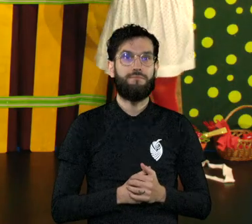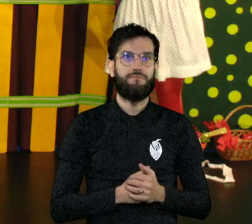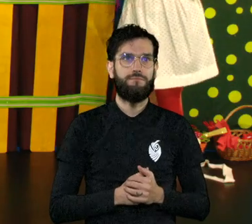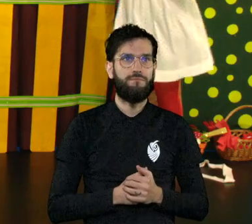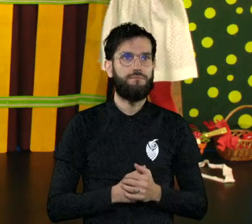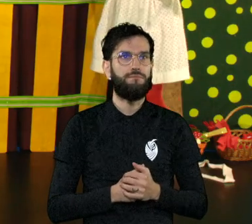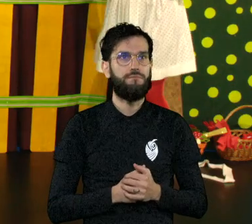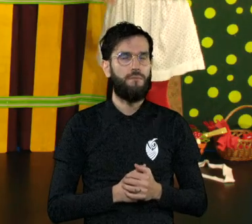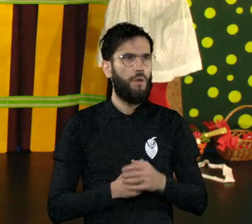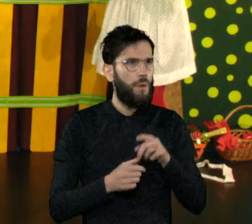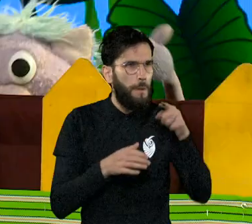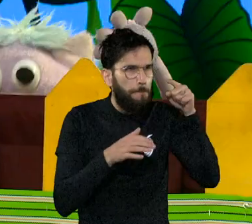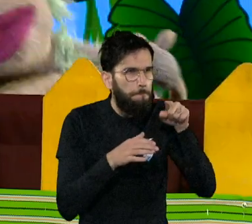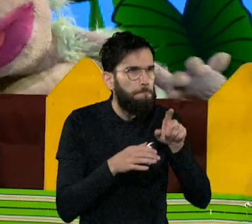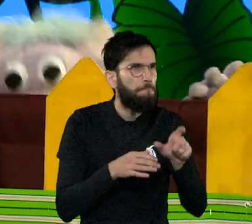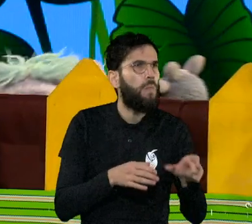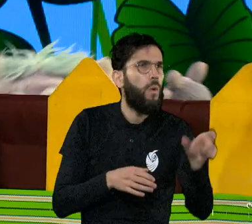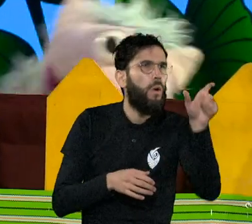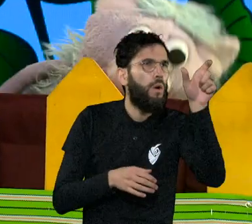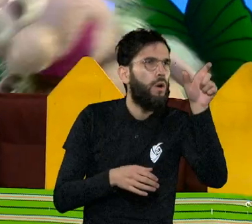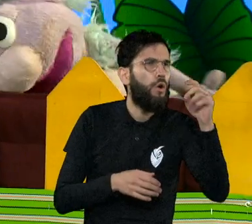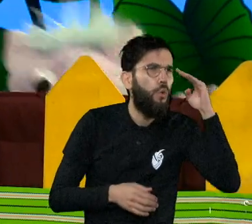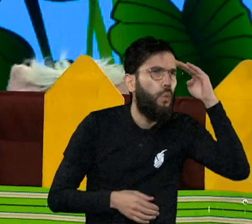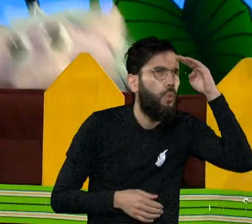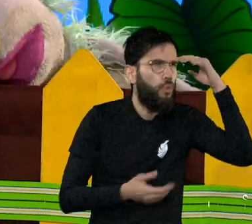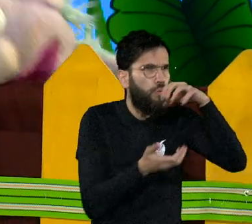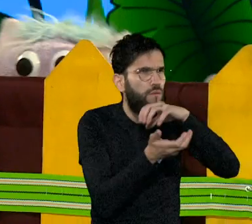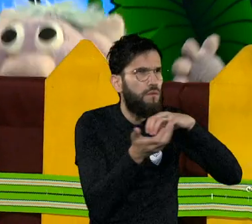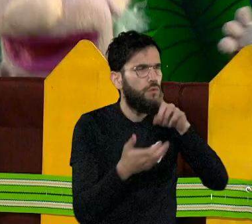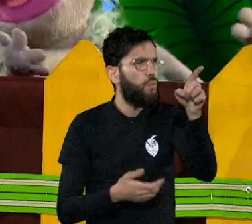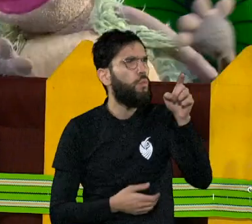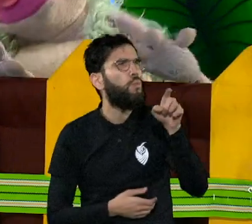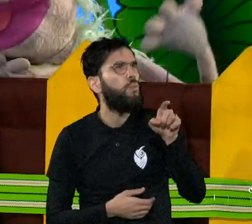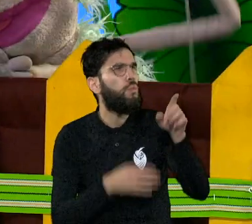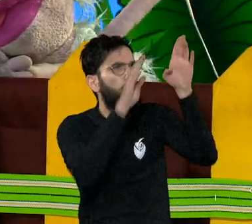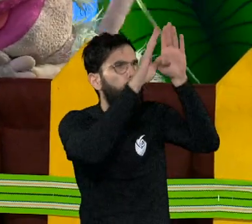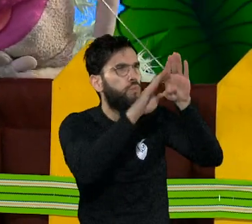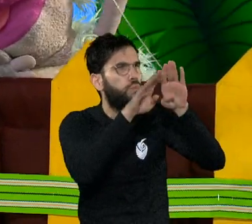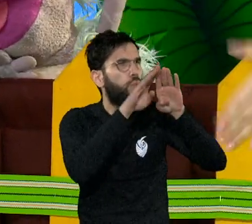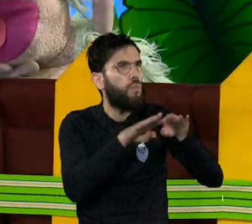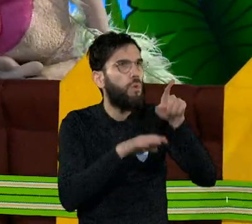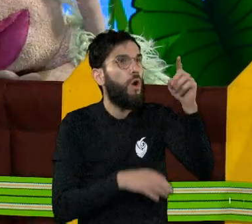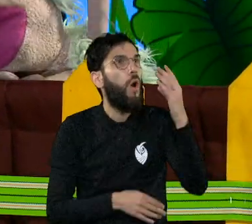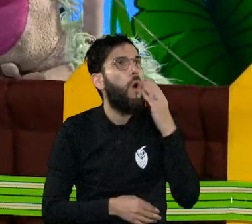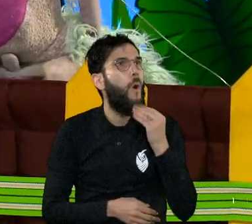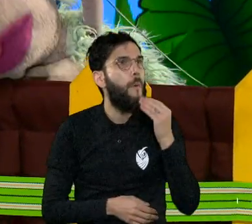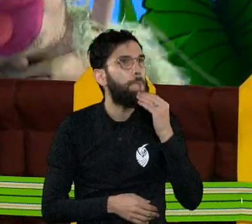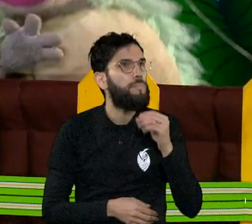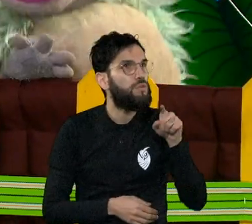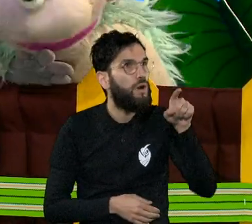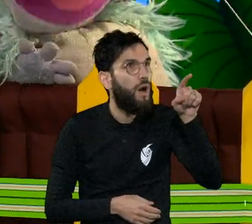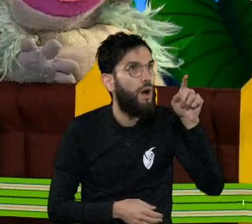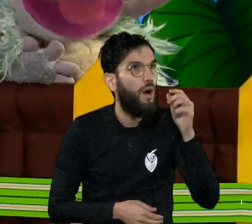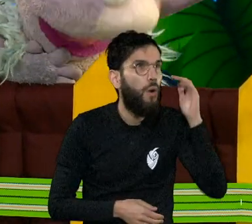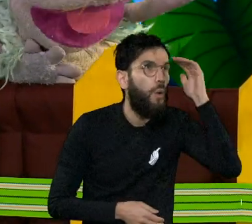Jedna malá opička za stromom sa skrýva. Na strome je hojdačka, z tej sa na